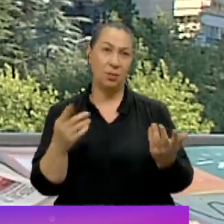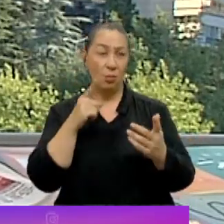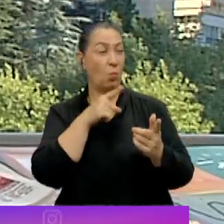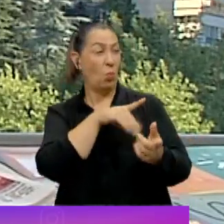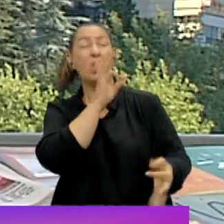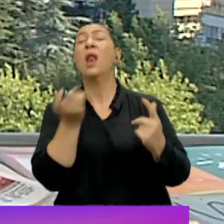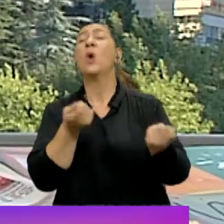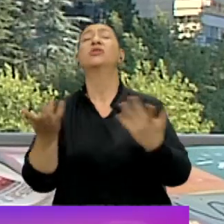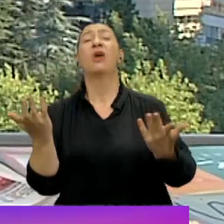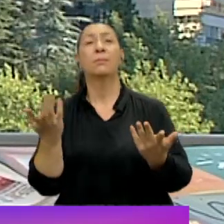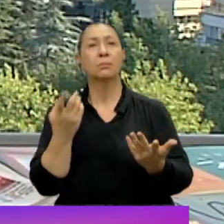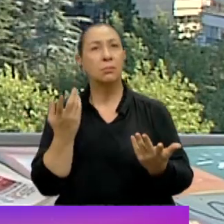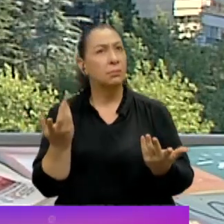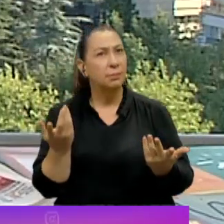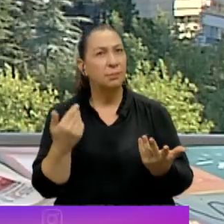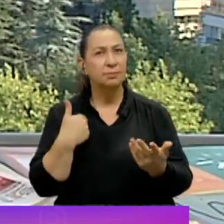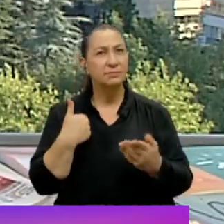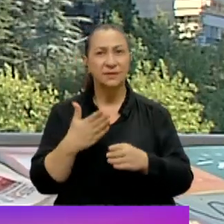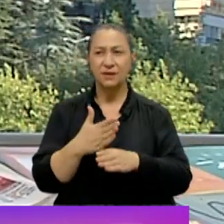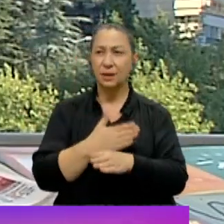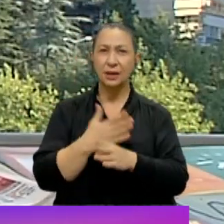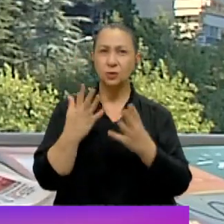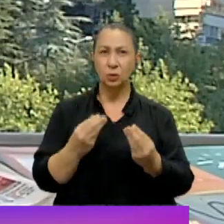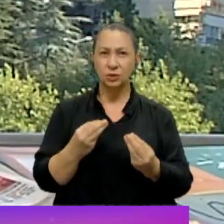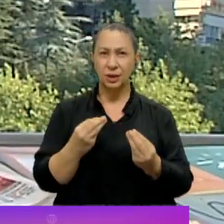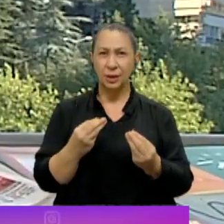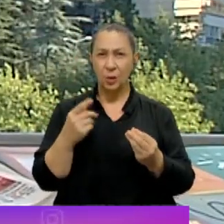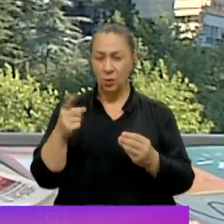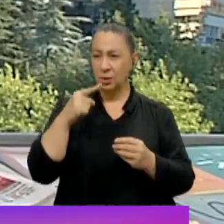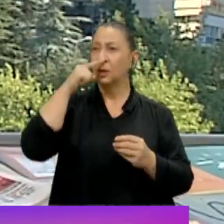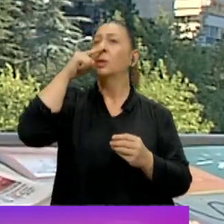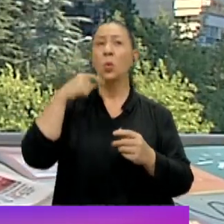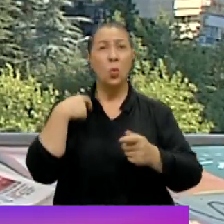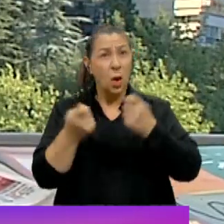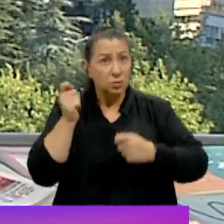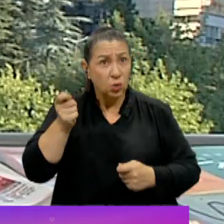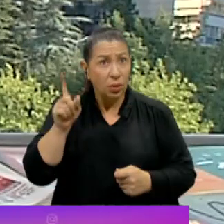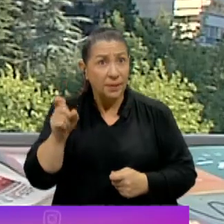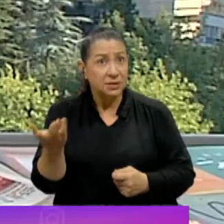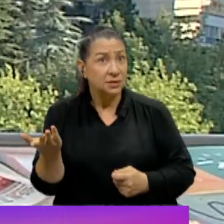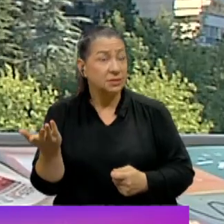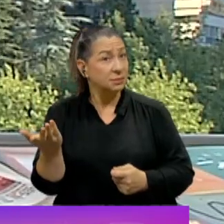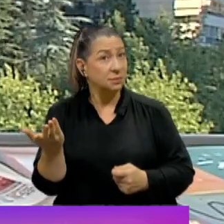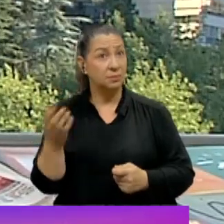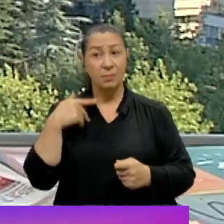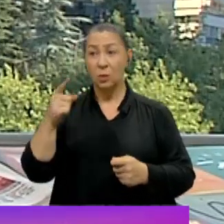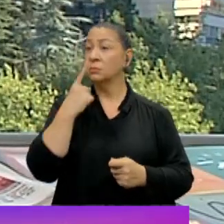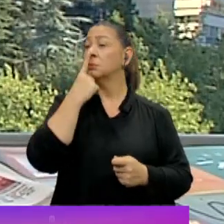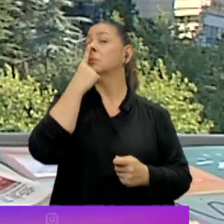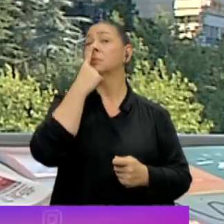mı uğraşacağım ben diyor. Peki biz vatandaş olarak bu kibirle uğraşmak zorunda mıyız ya da biz bu